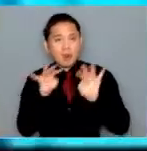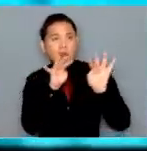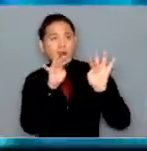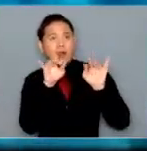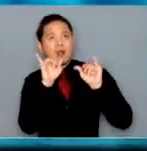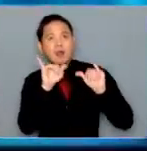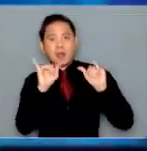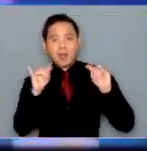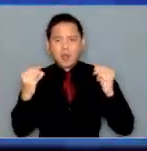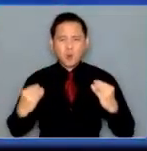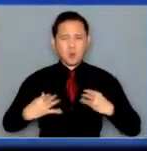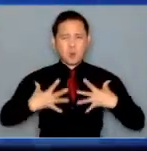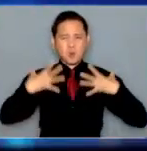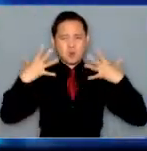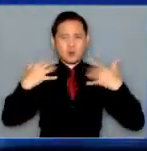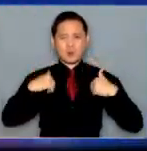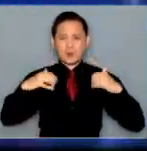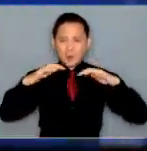Philippine Arena.